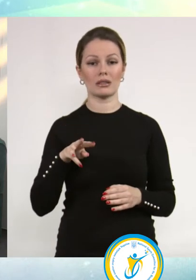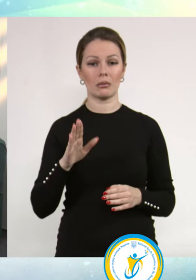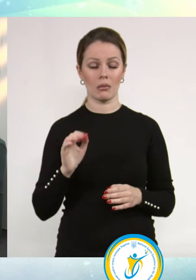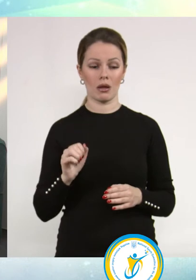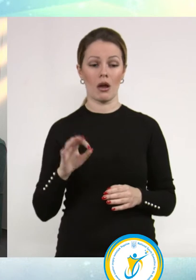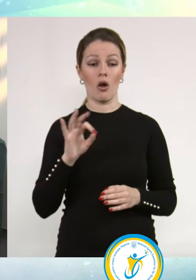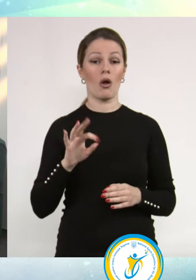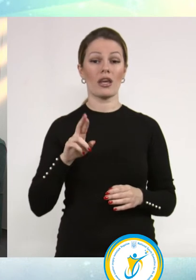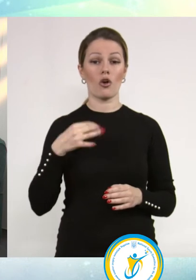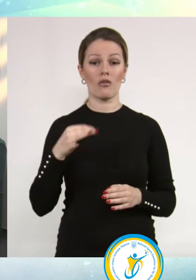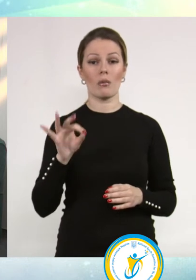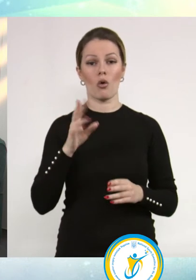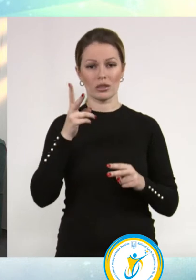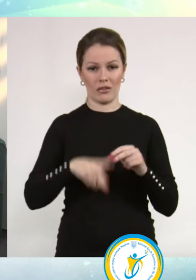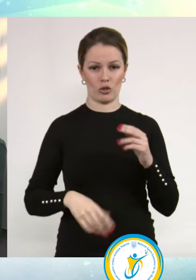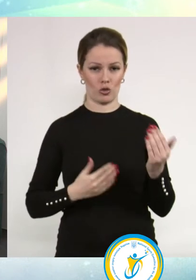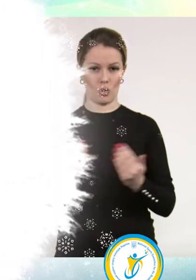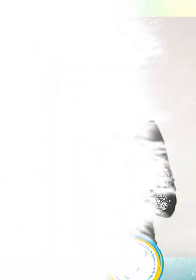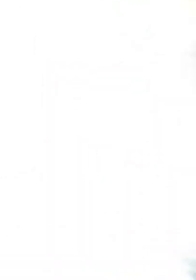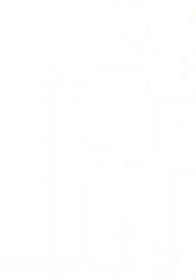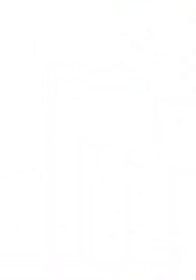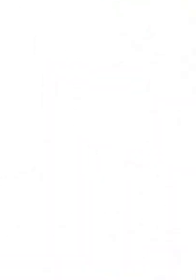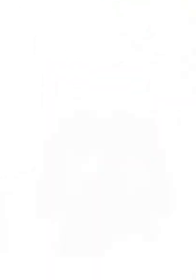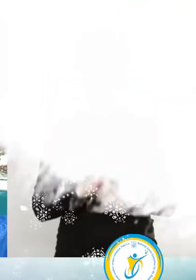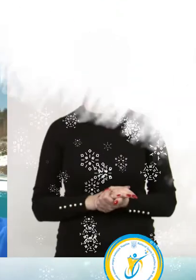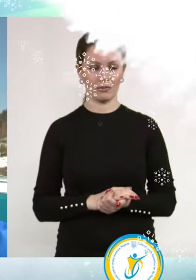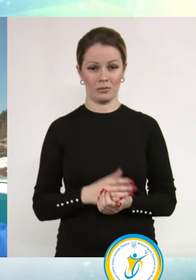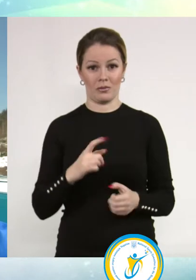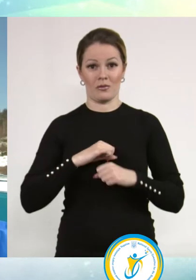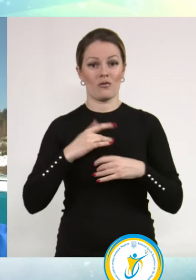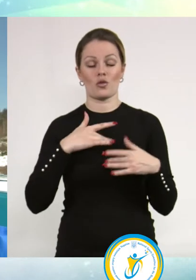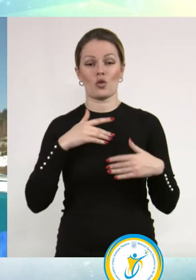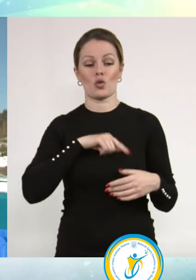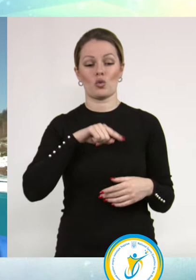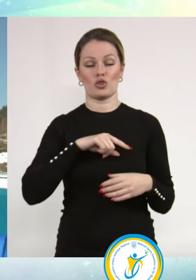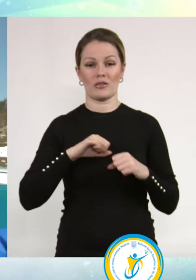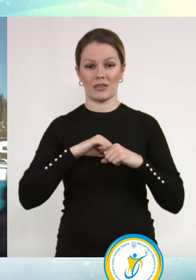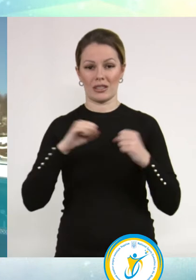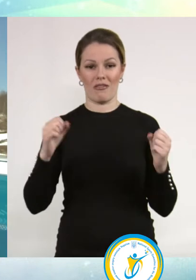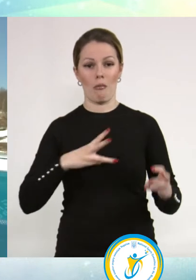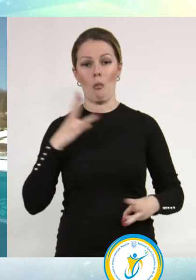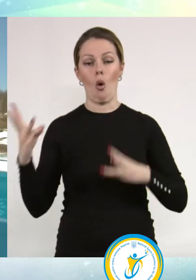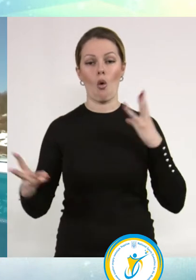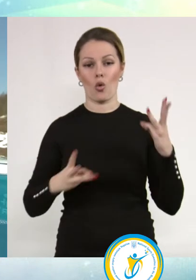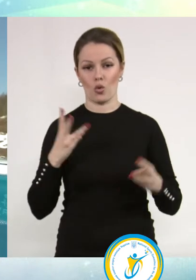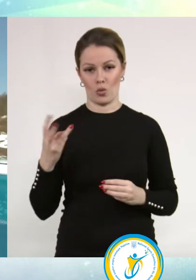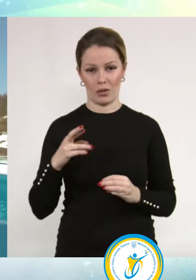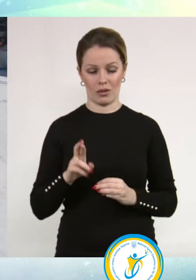Ярового відразу по завершенні гонки. К душі взрив, отут прям